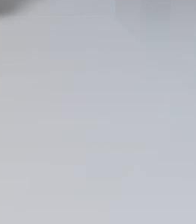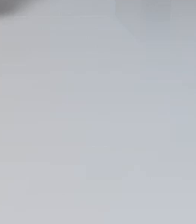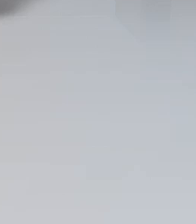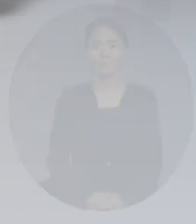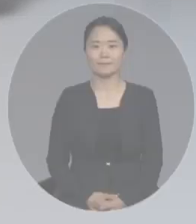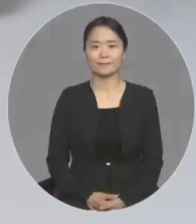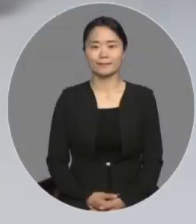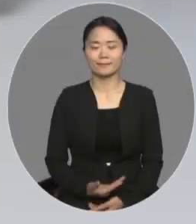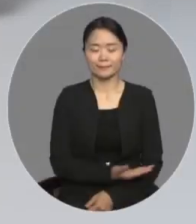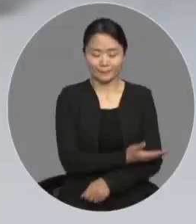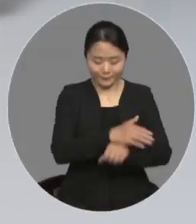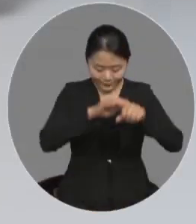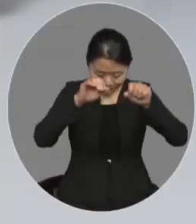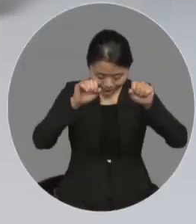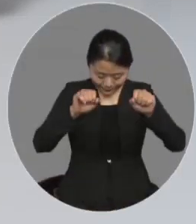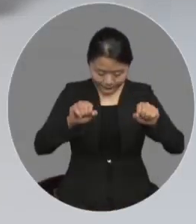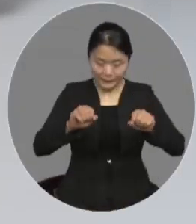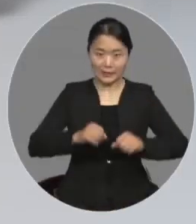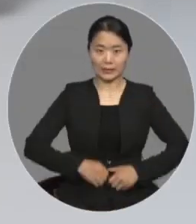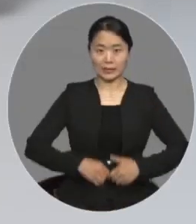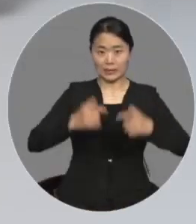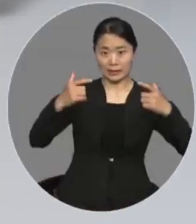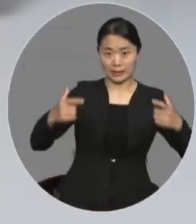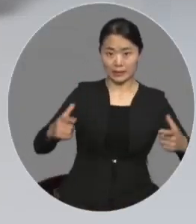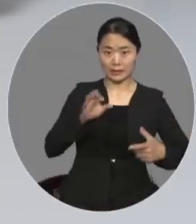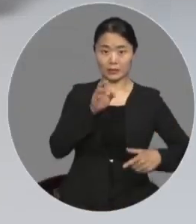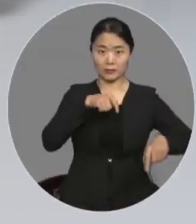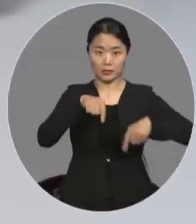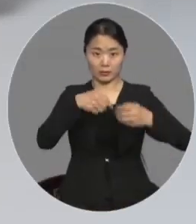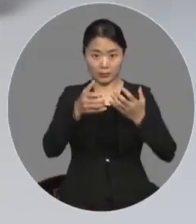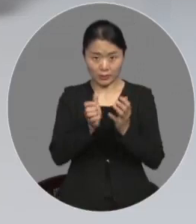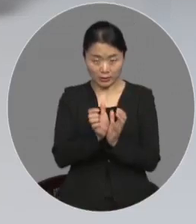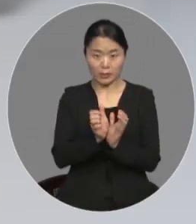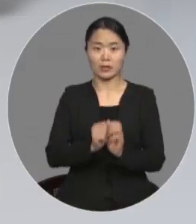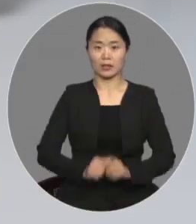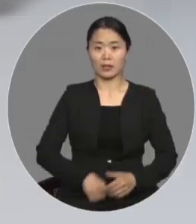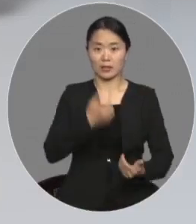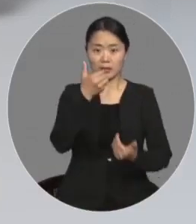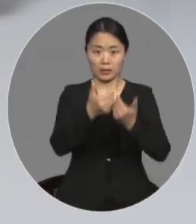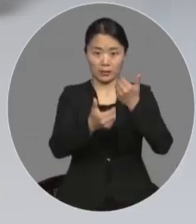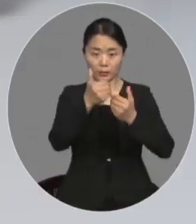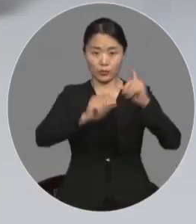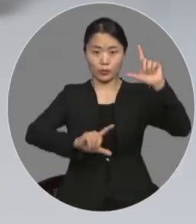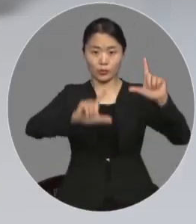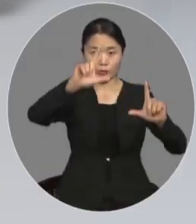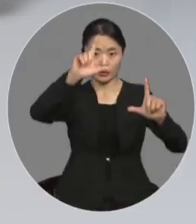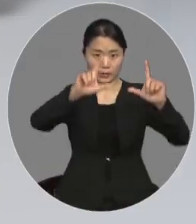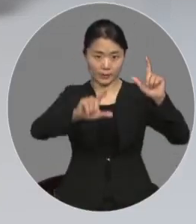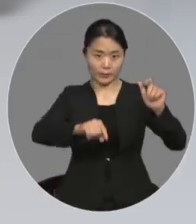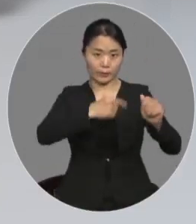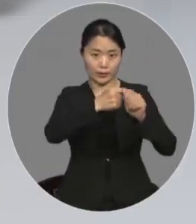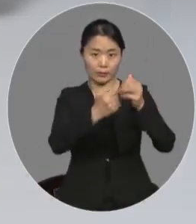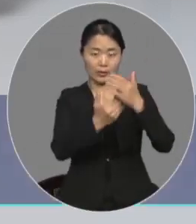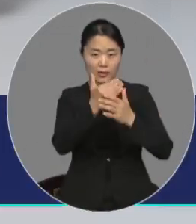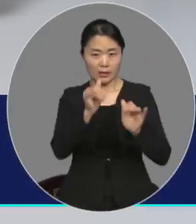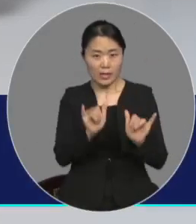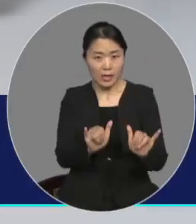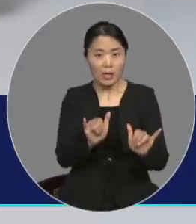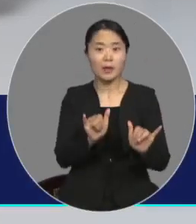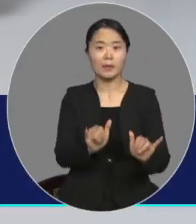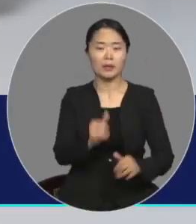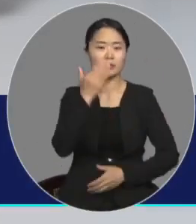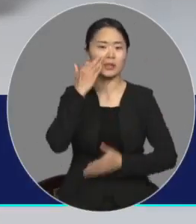여러분 안녕하십니까? 지역 여권에서는 당내 갈등 구도로 비화 조짐을 보이고 있는 울산시의회